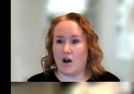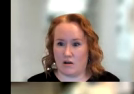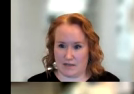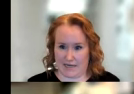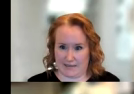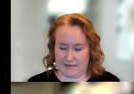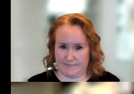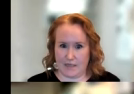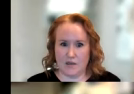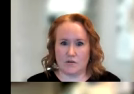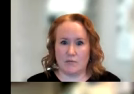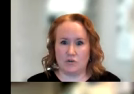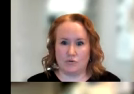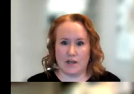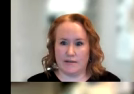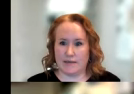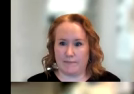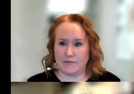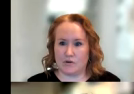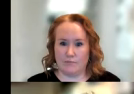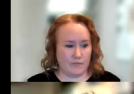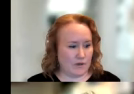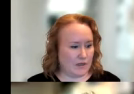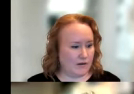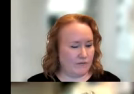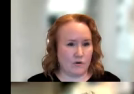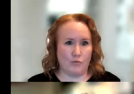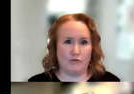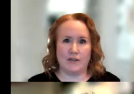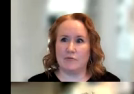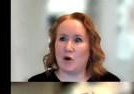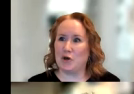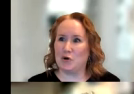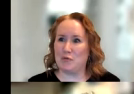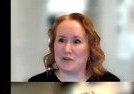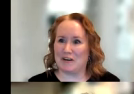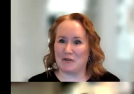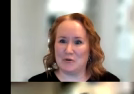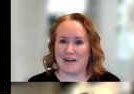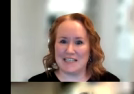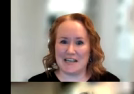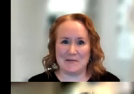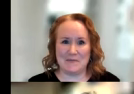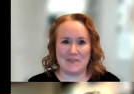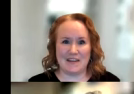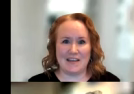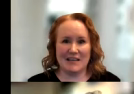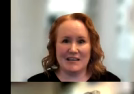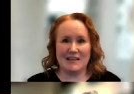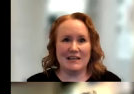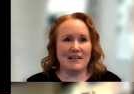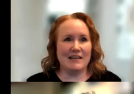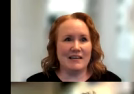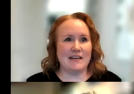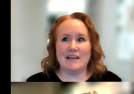her 12:30. Så det blir 2,5 timer. Så vi håper å få inn et par korte pauser, I hvert fall underveis her.